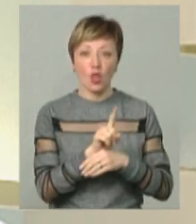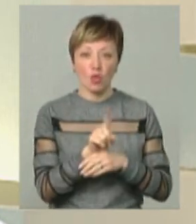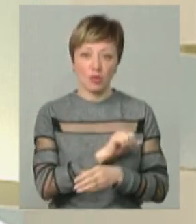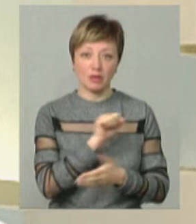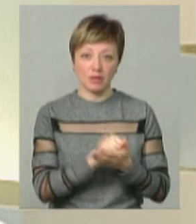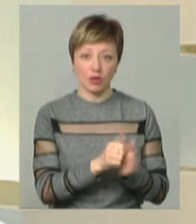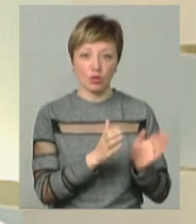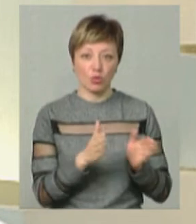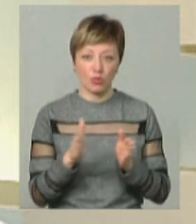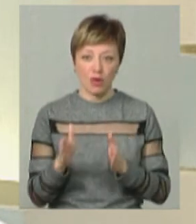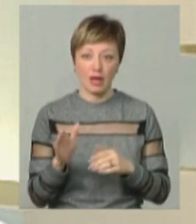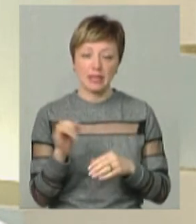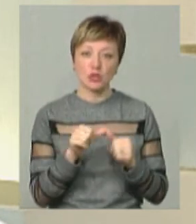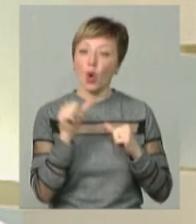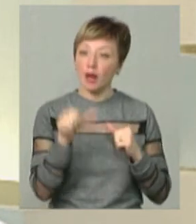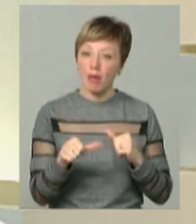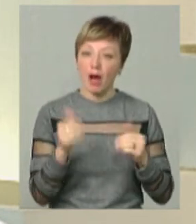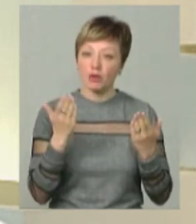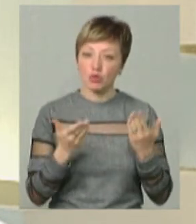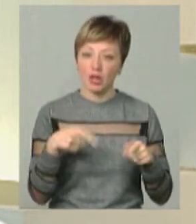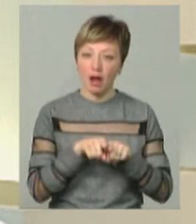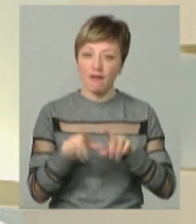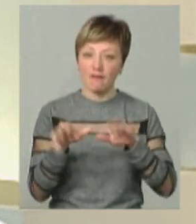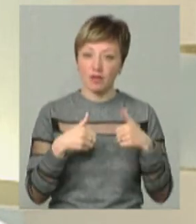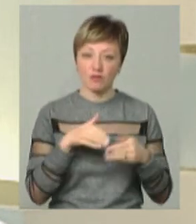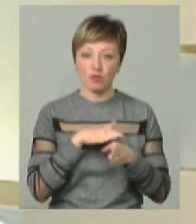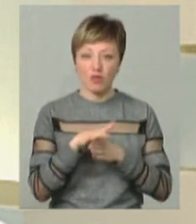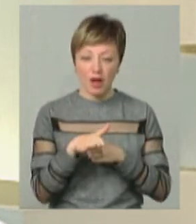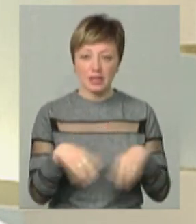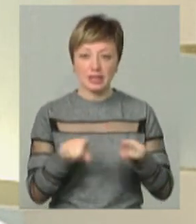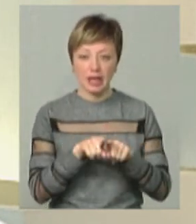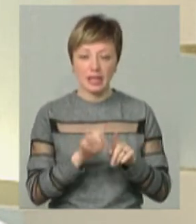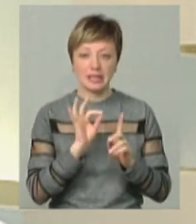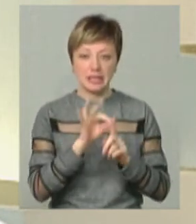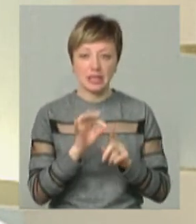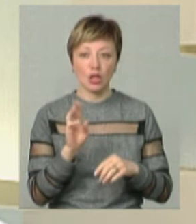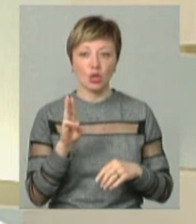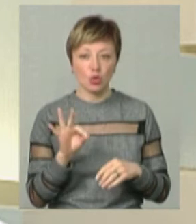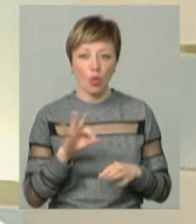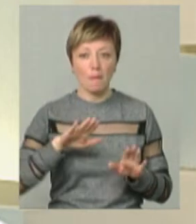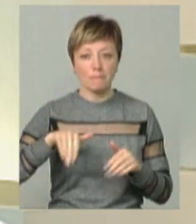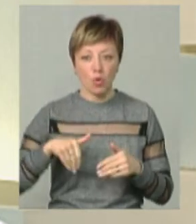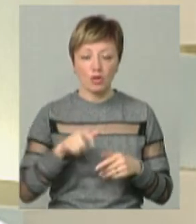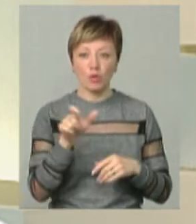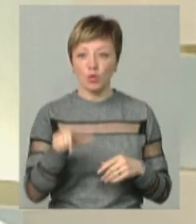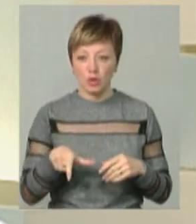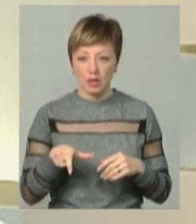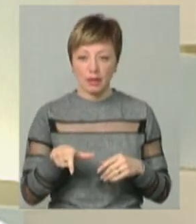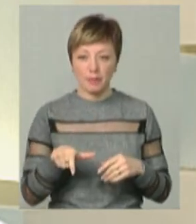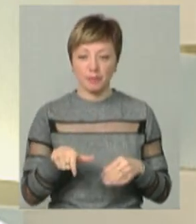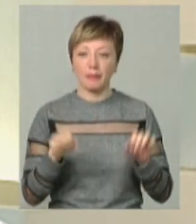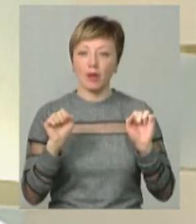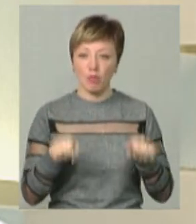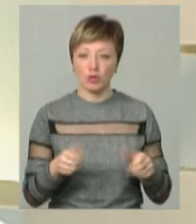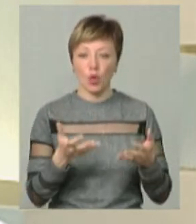нормативне врегулювання. І, зокрема, якщо таке вилучення відбувається для таких цілей, то потім людина